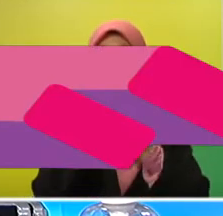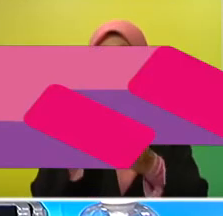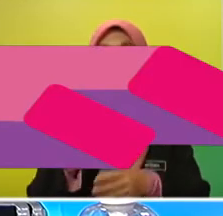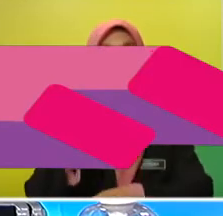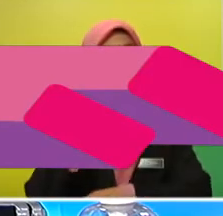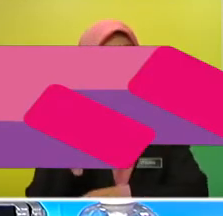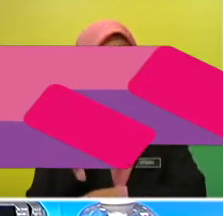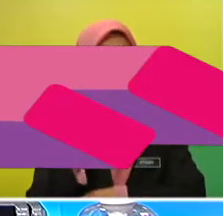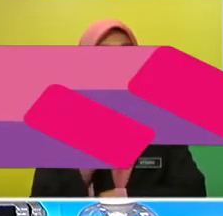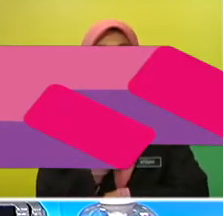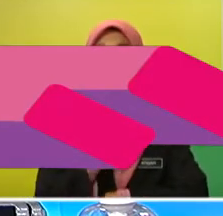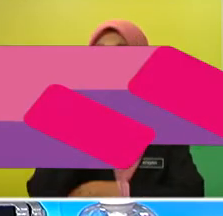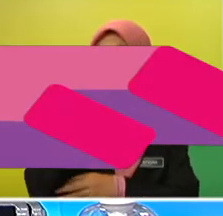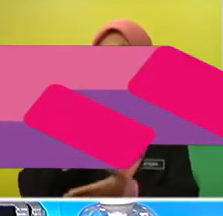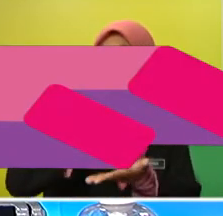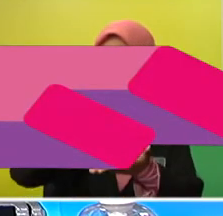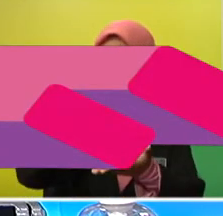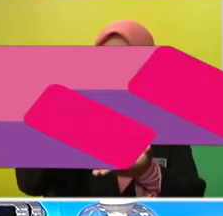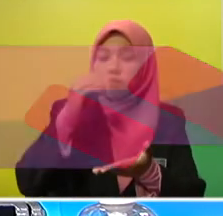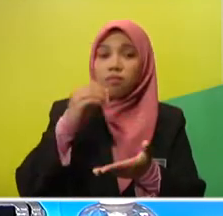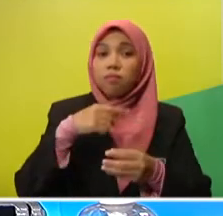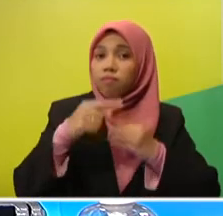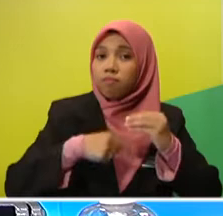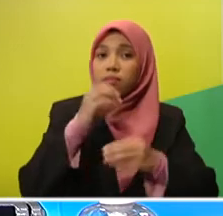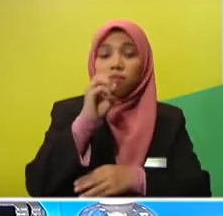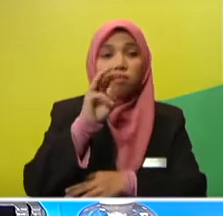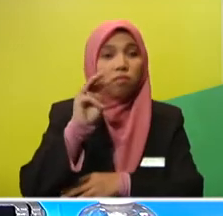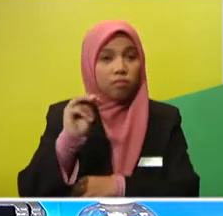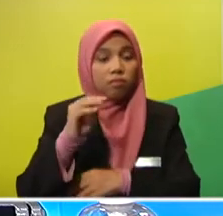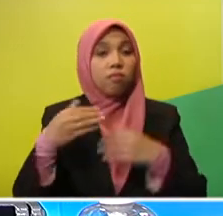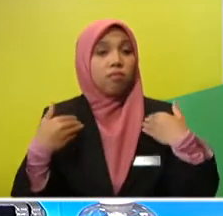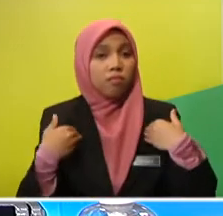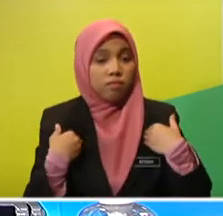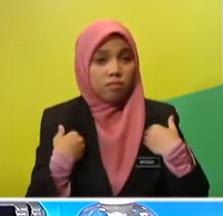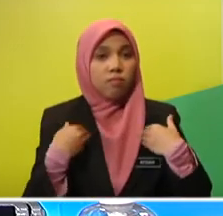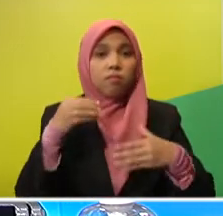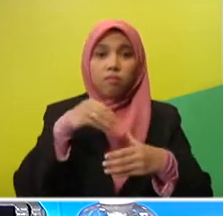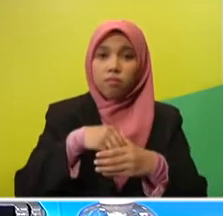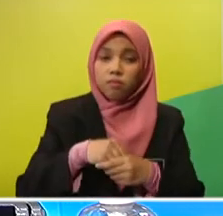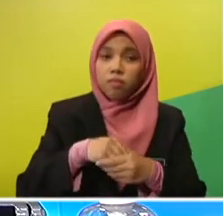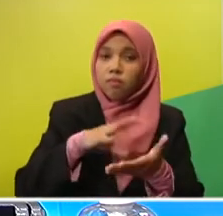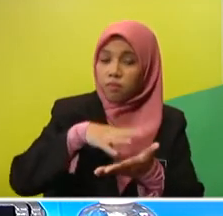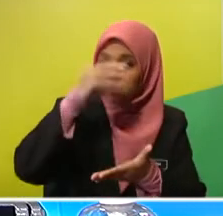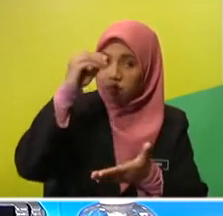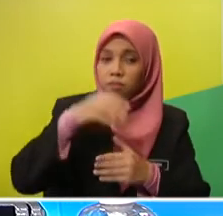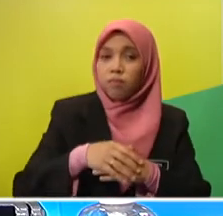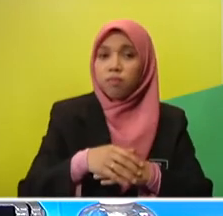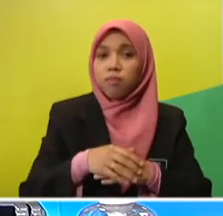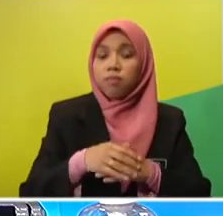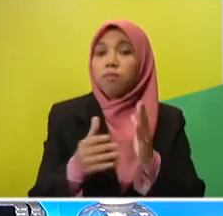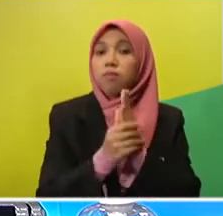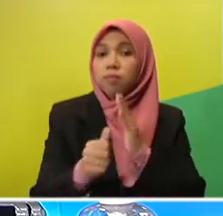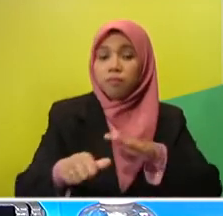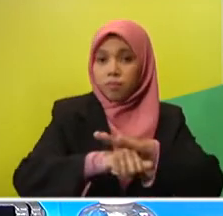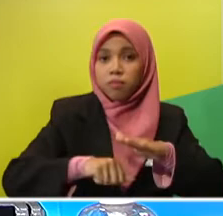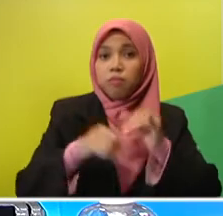bidang orientasi dan mobiliti ini. Dia ada dalam subjek mata pelajaran kemahiran asas individu ketidakupayaan